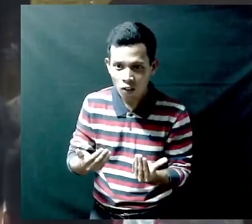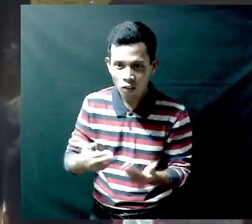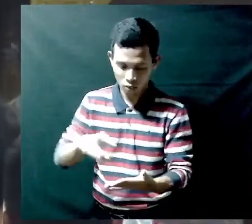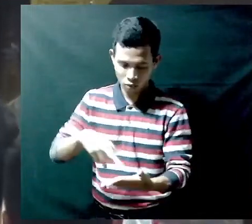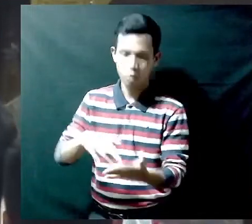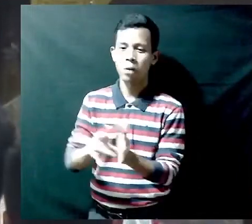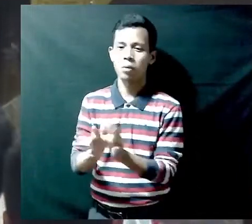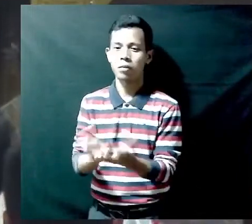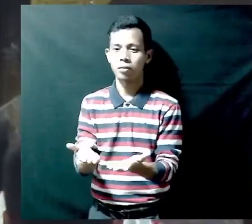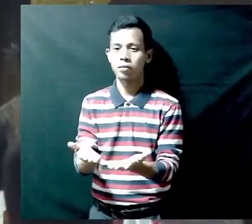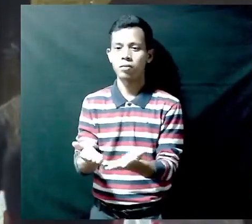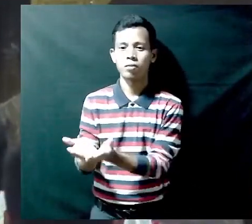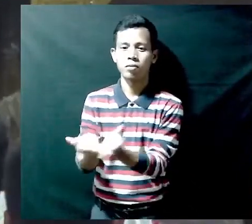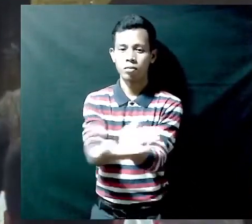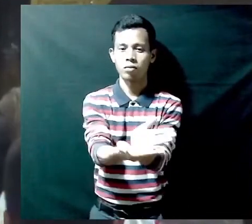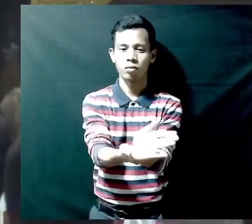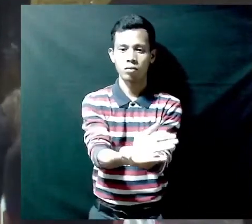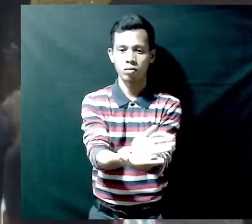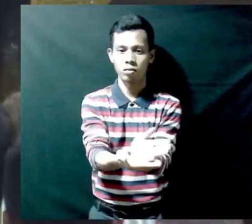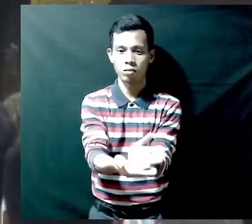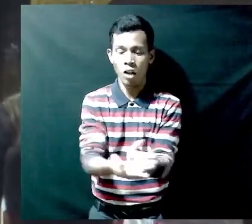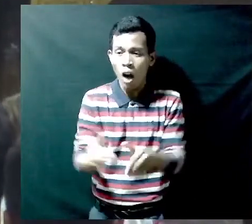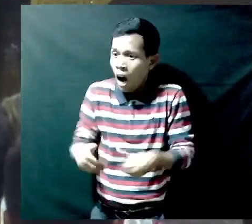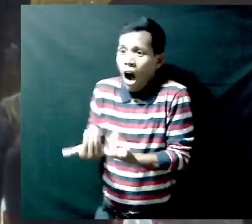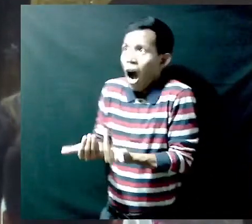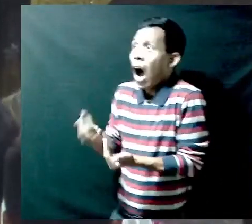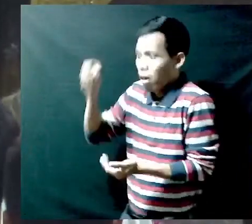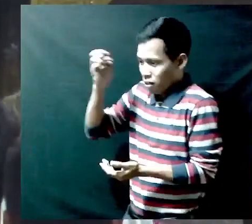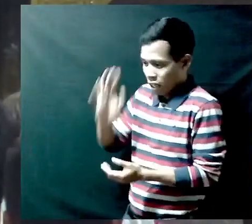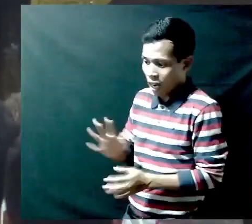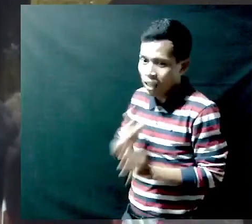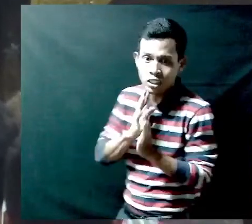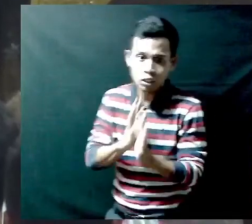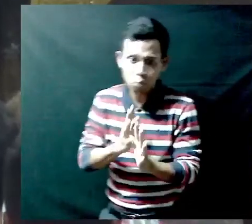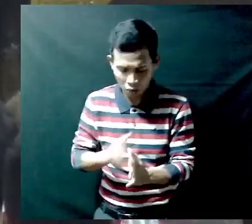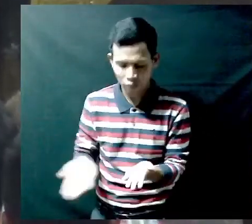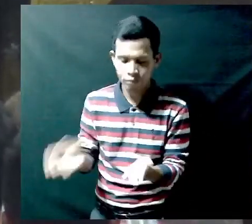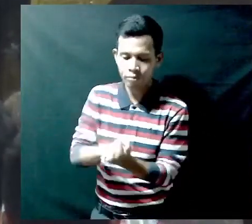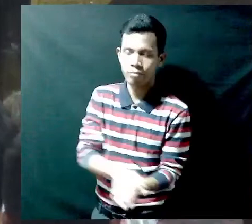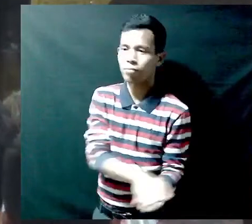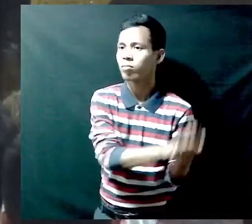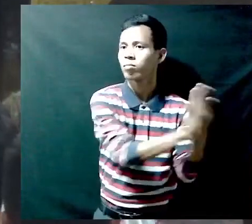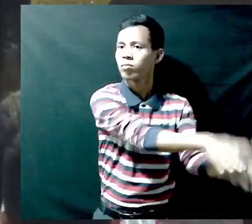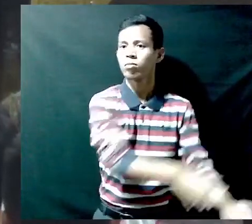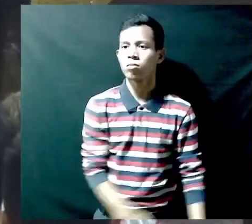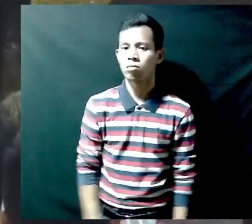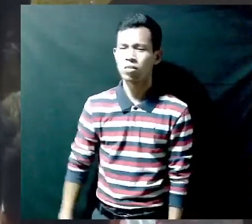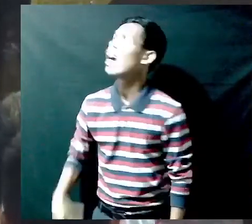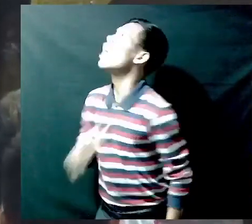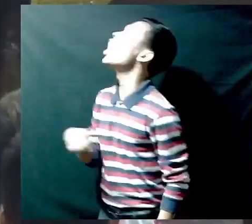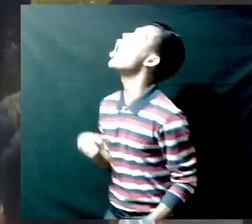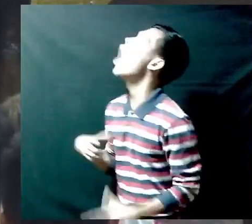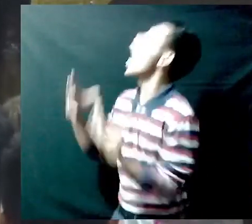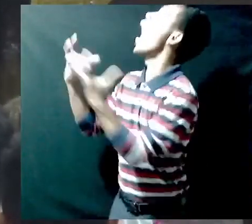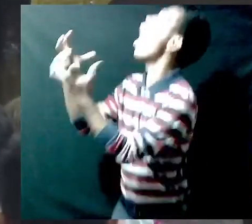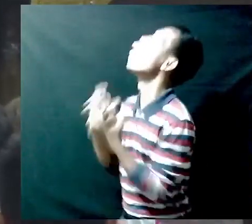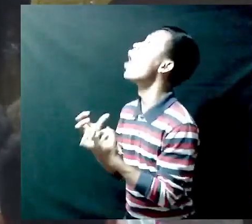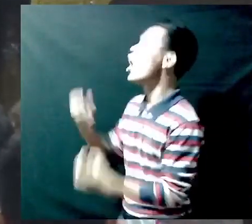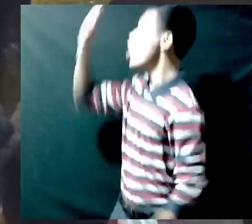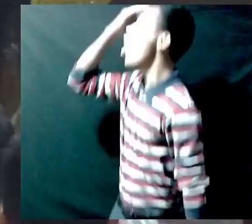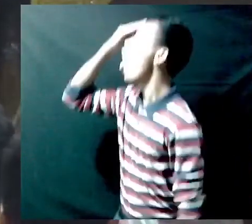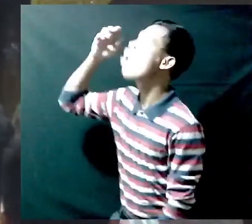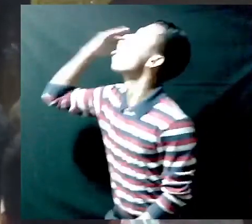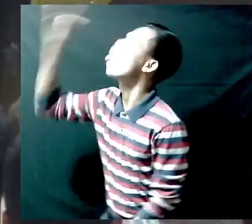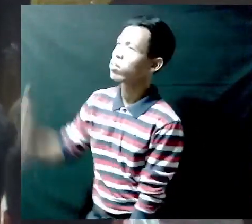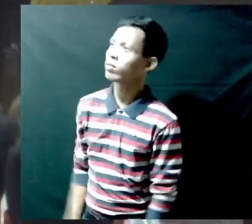Paano ka kakausapin ni Lord? Nakasarado Bible mo. Hindi mo binabasa, sasabihin mo, Lord, I want to know your perfect will. Sabi